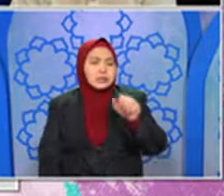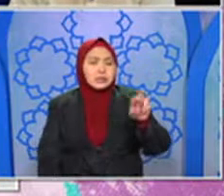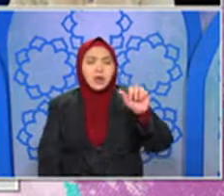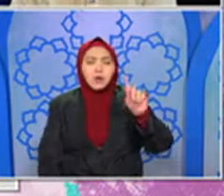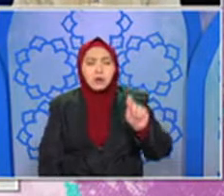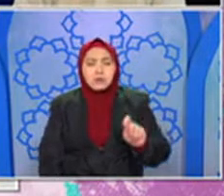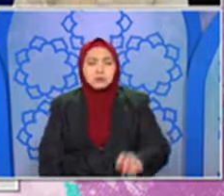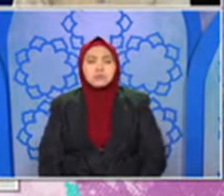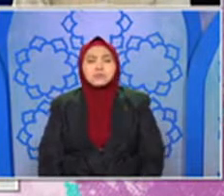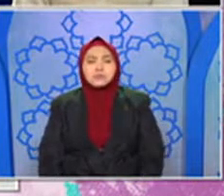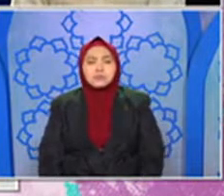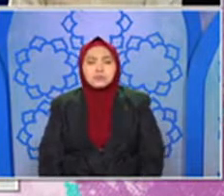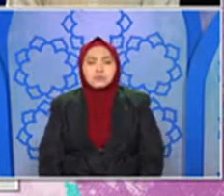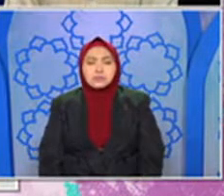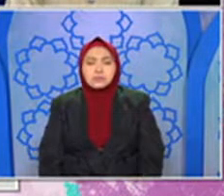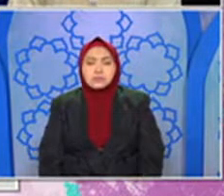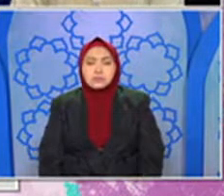himar.